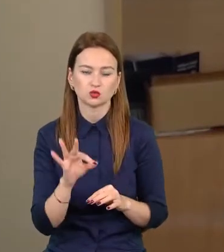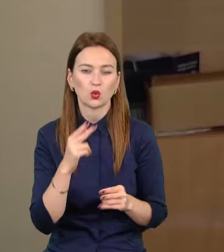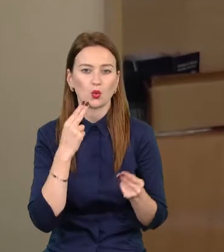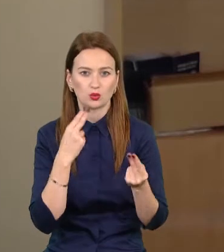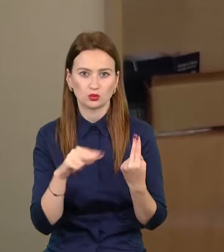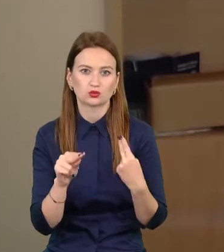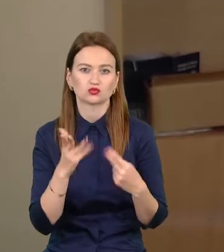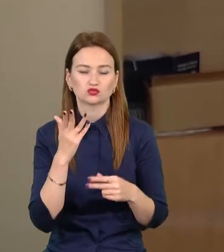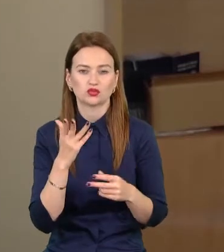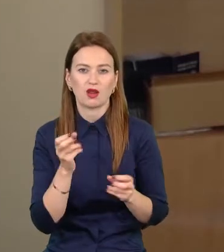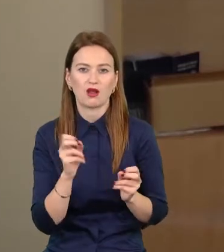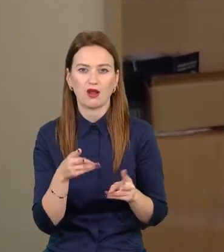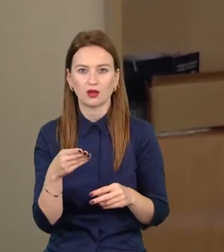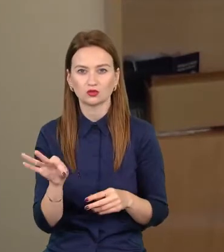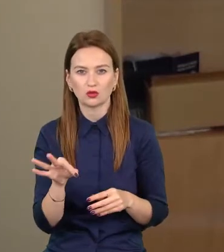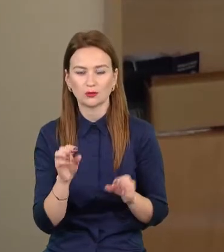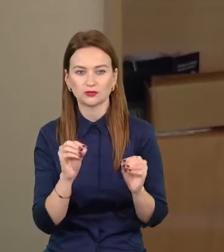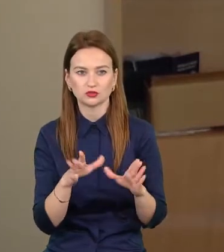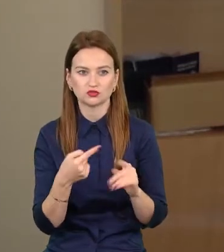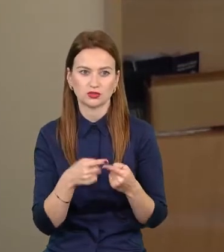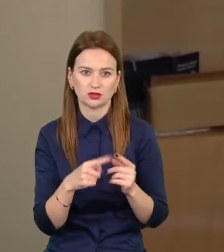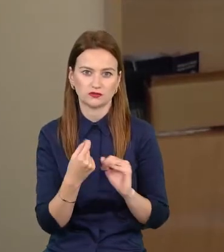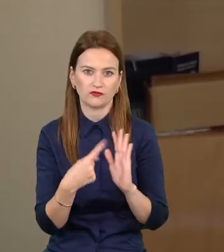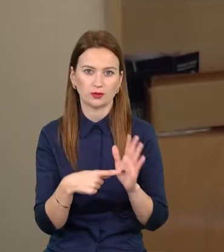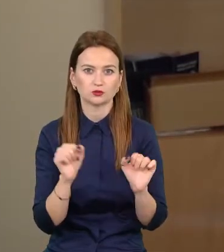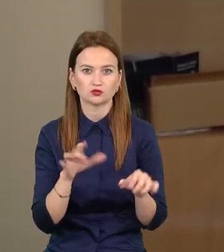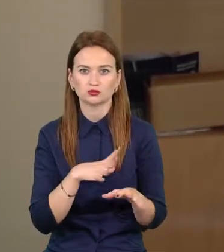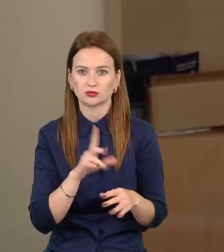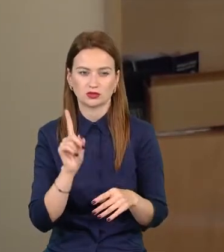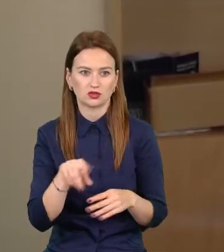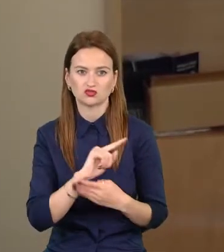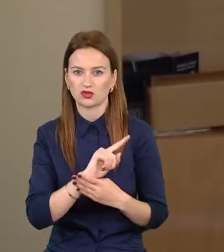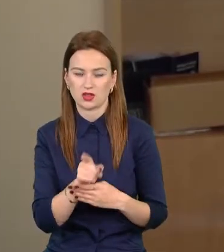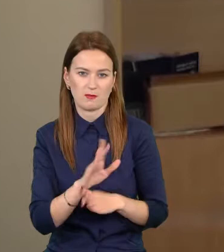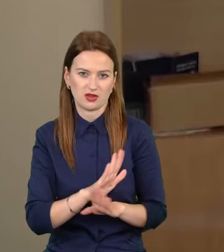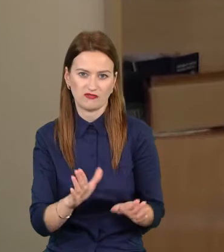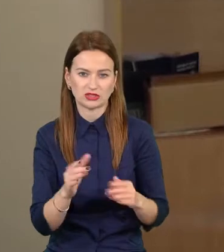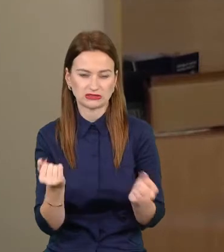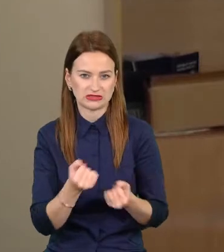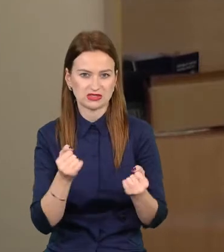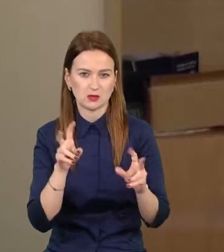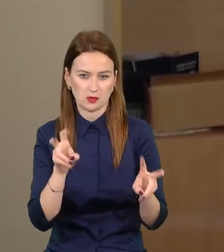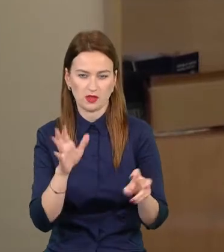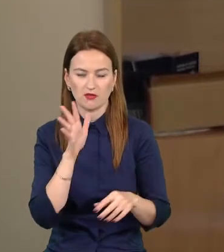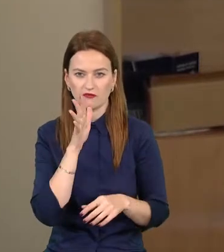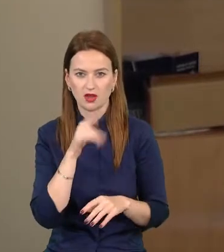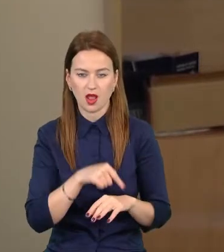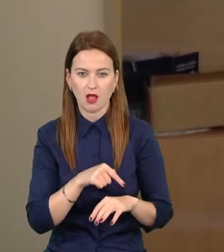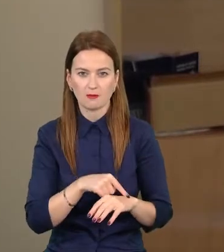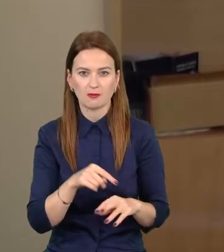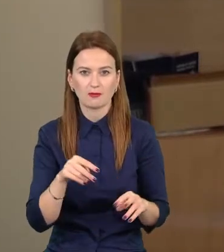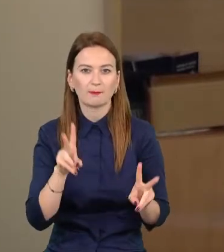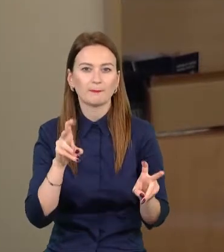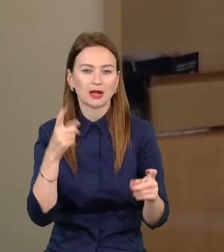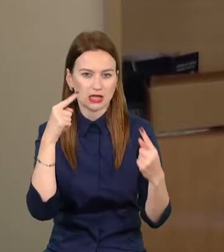лучше как-то решить этот вопрос, может быть, не переводить даже зимнее время, потому что мнимая